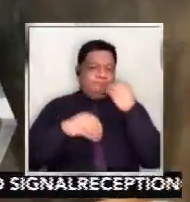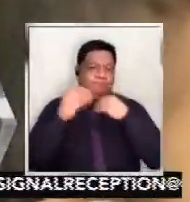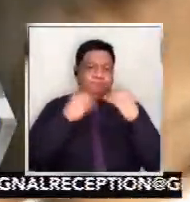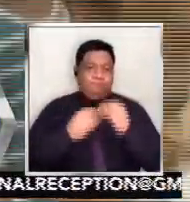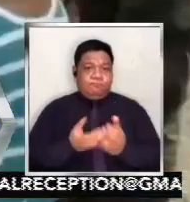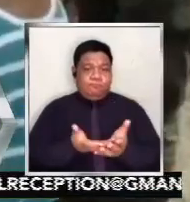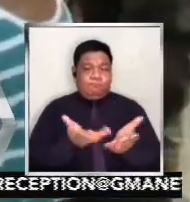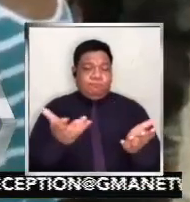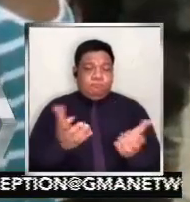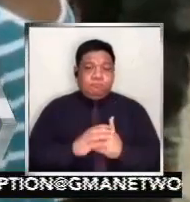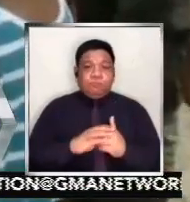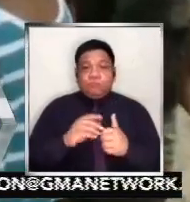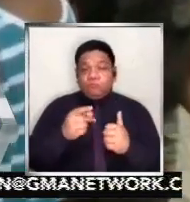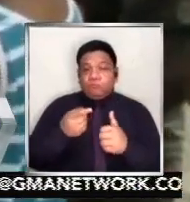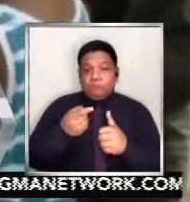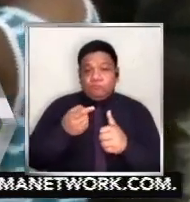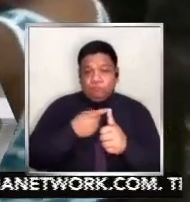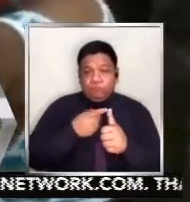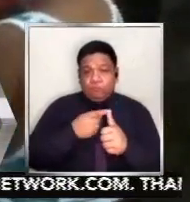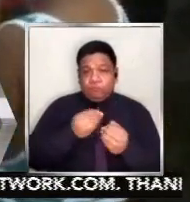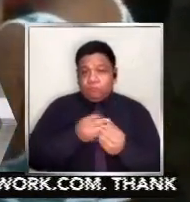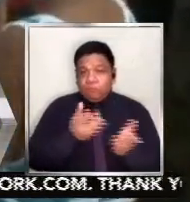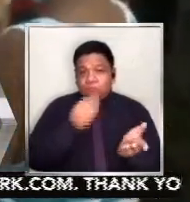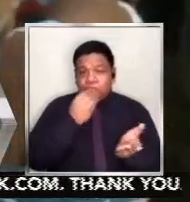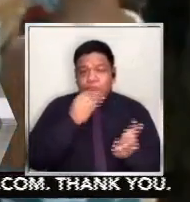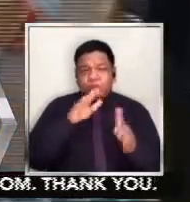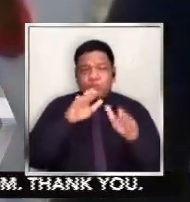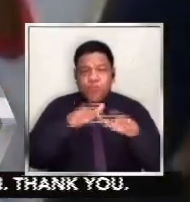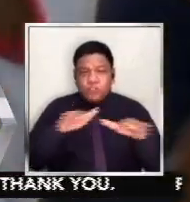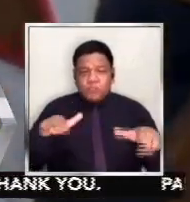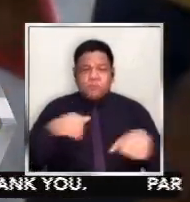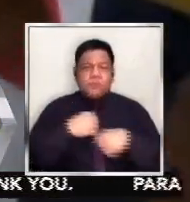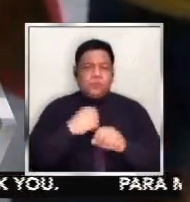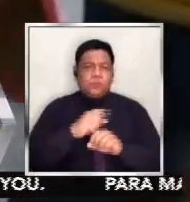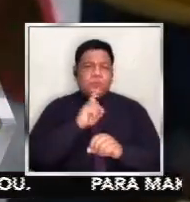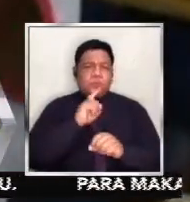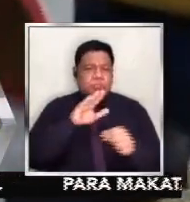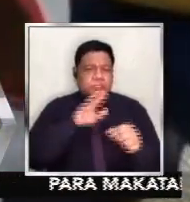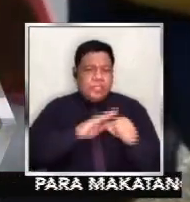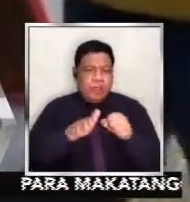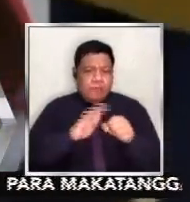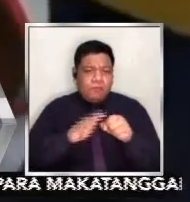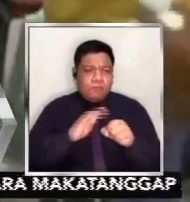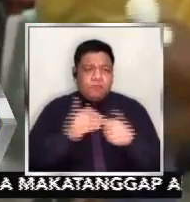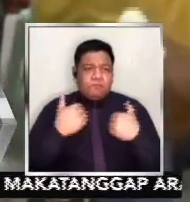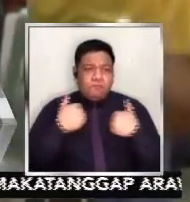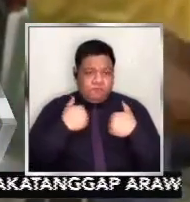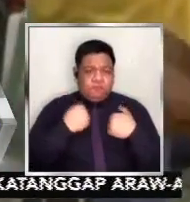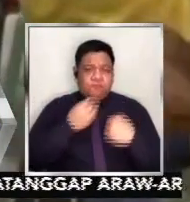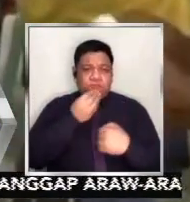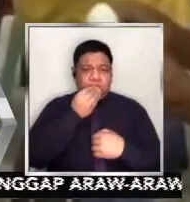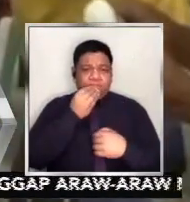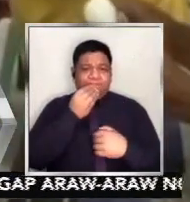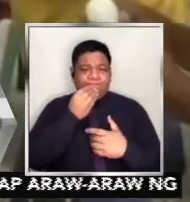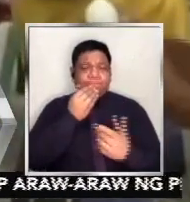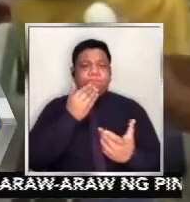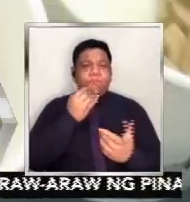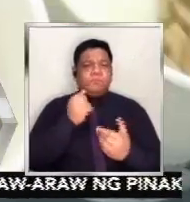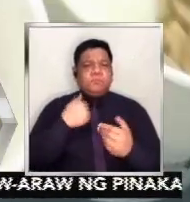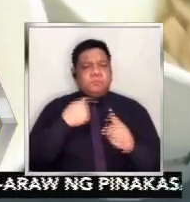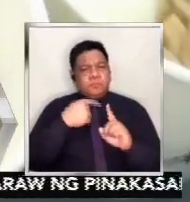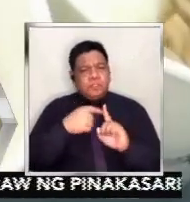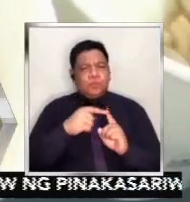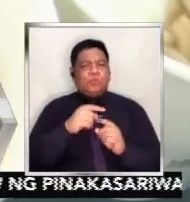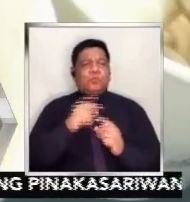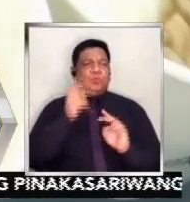nating binigyan ang mga bata at para masigurong sapat ang sustansyang makukuha nila, nilagyan din natin ang mga gulay at itlog,